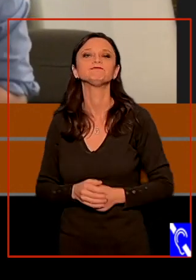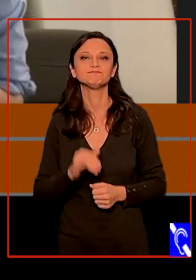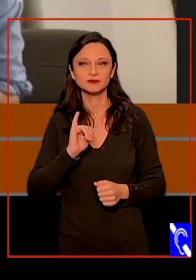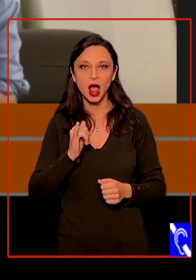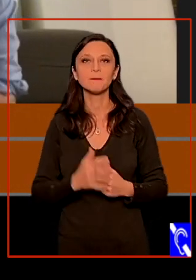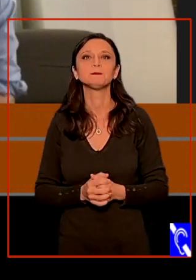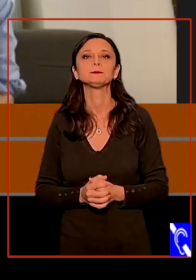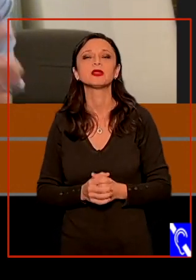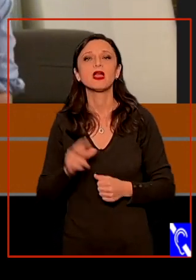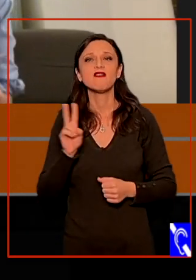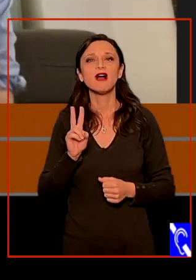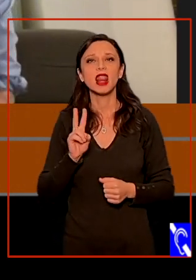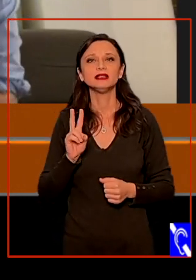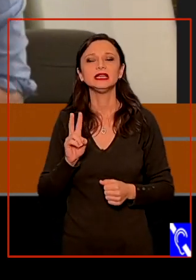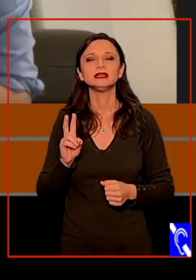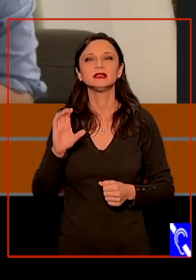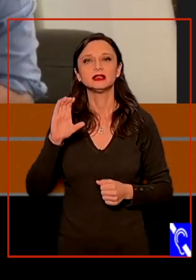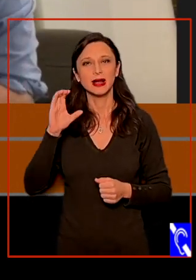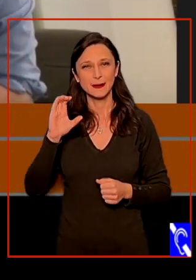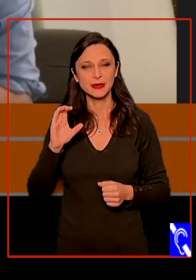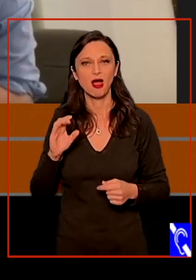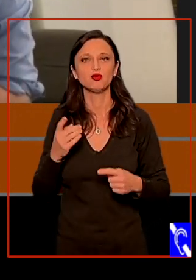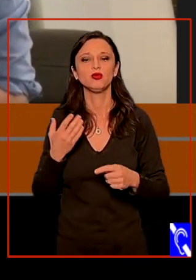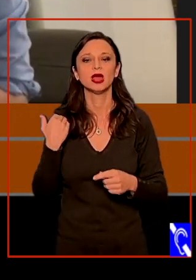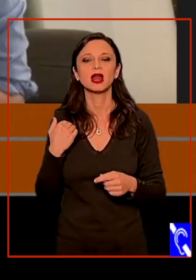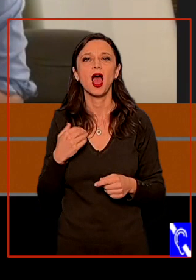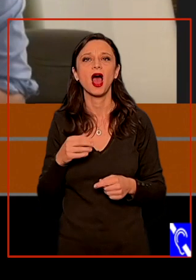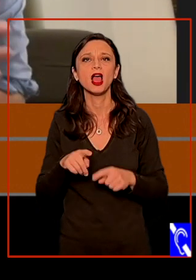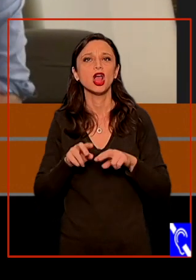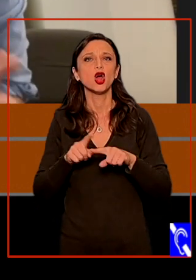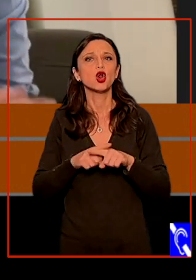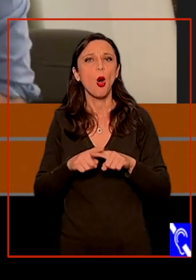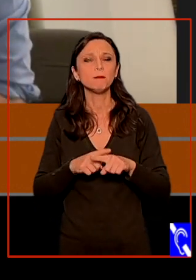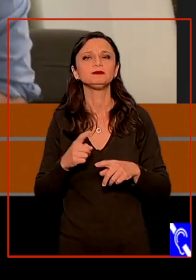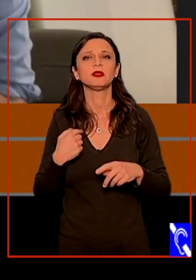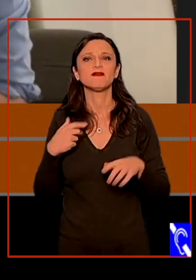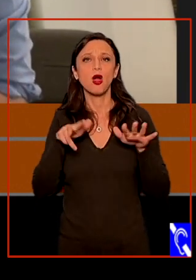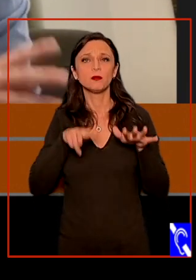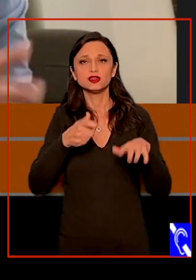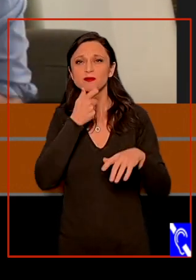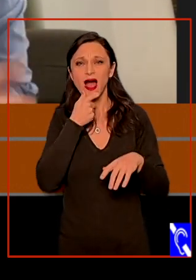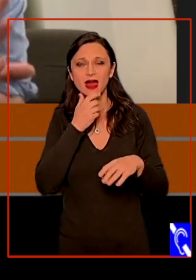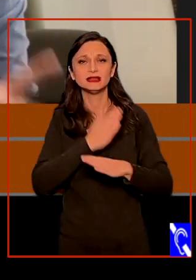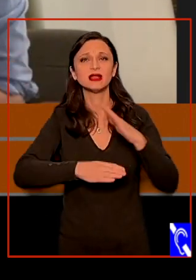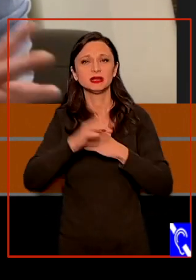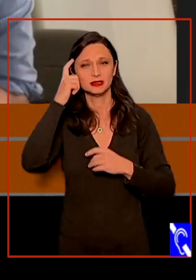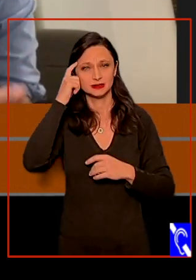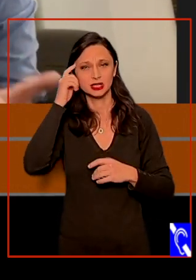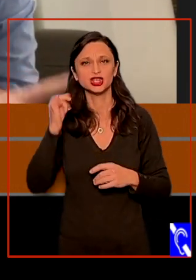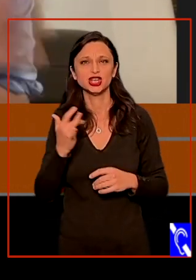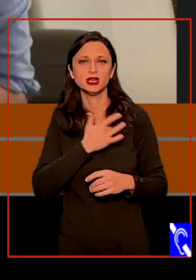tânăr de etnie romă, de-abia împlinise 18 ani, cu dizabilități intelectuale, infectat cu HIV